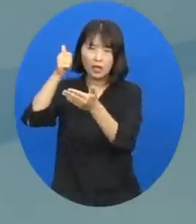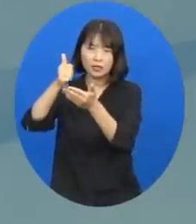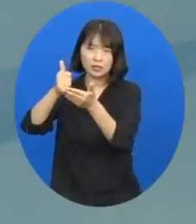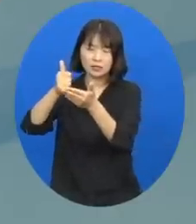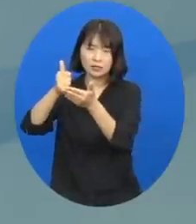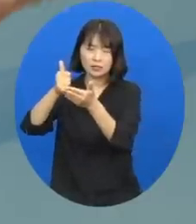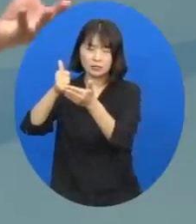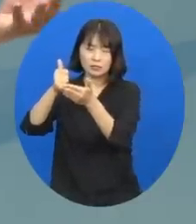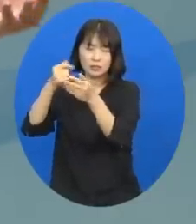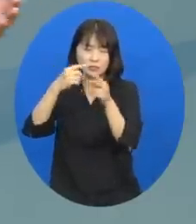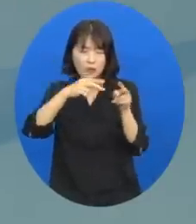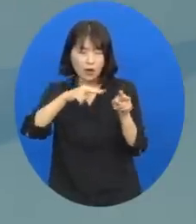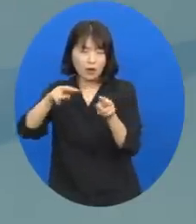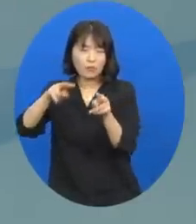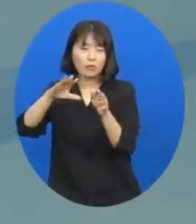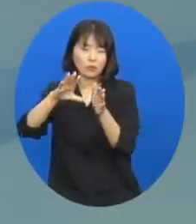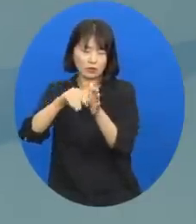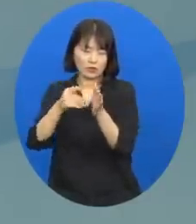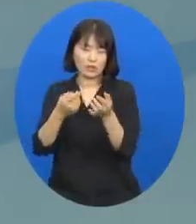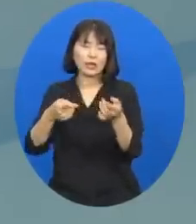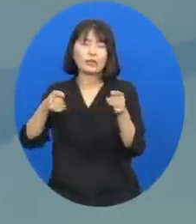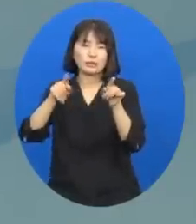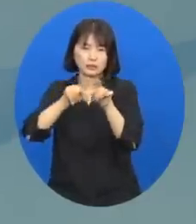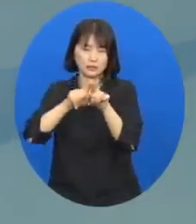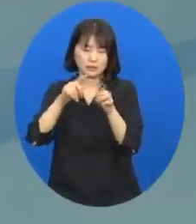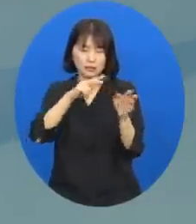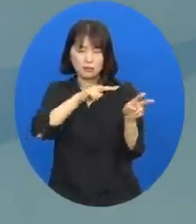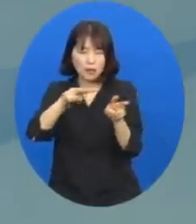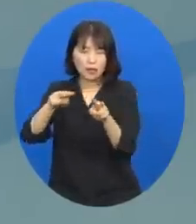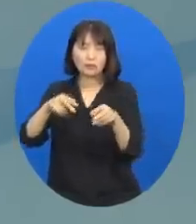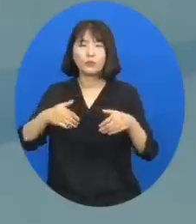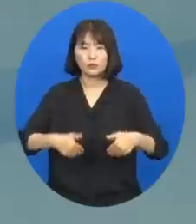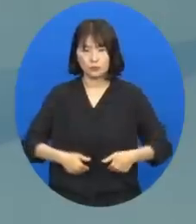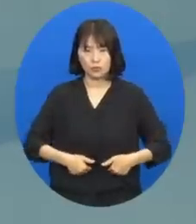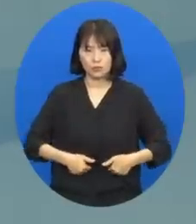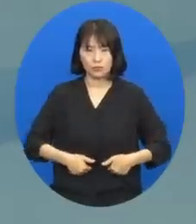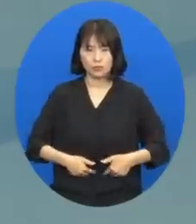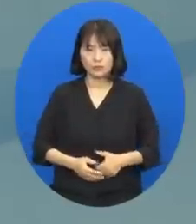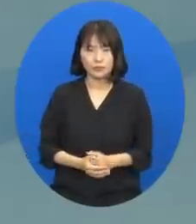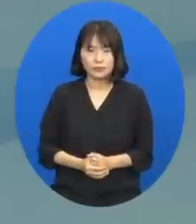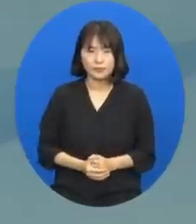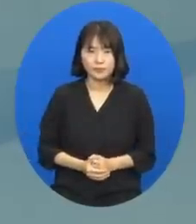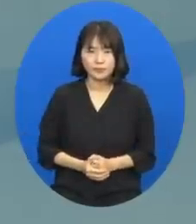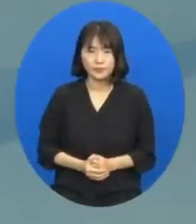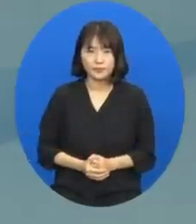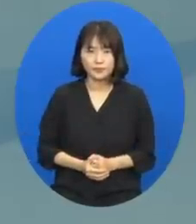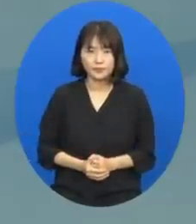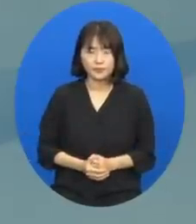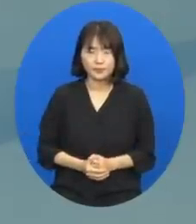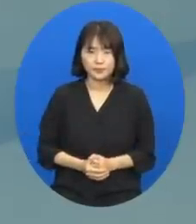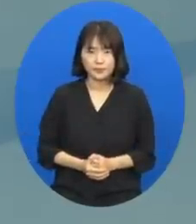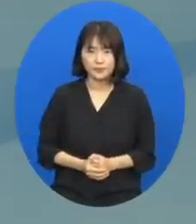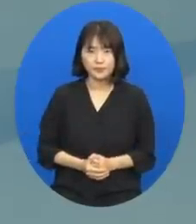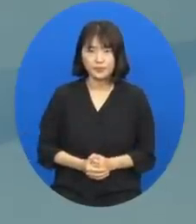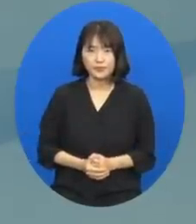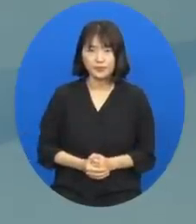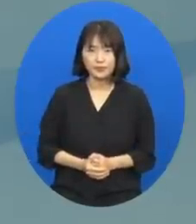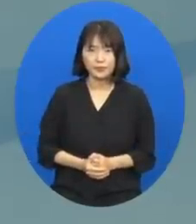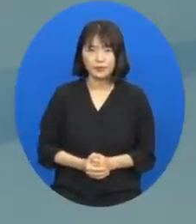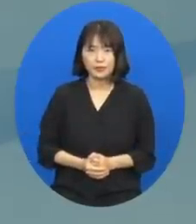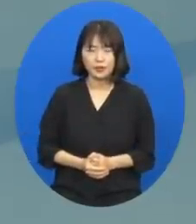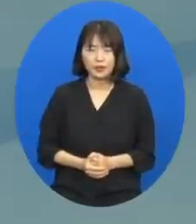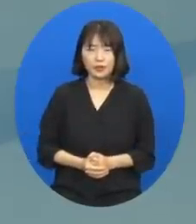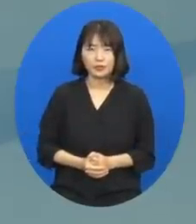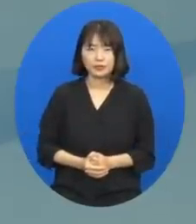봐야 돼 그러면 마마 그 사람 사이에 들어가는 이 시기가 아니라 아까 말씀드린대로 아 아 아